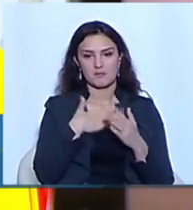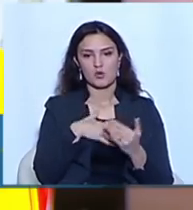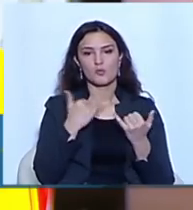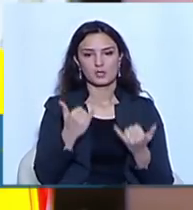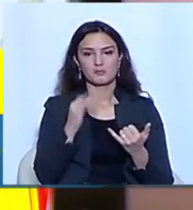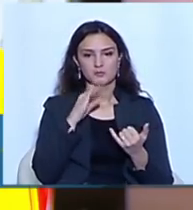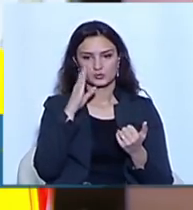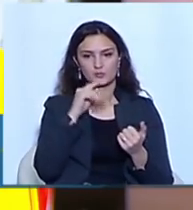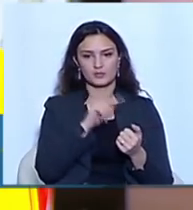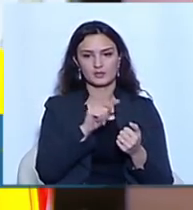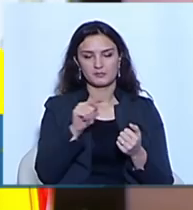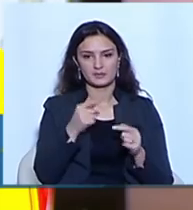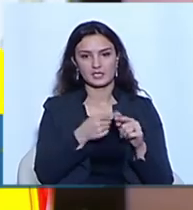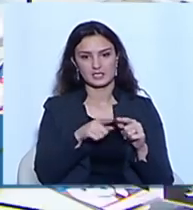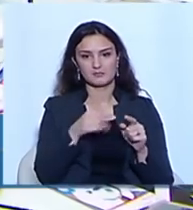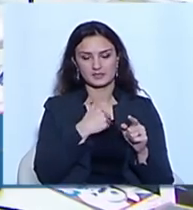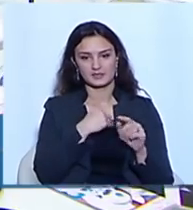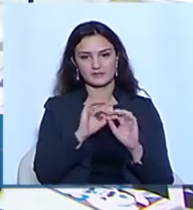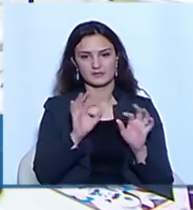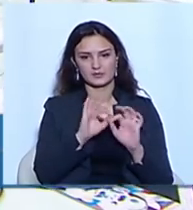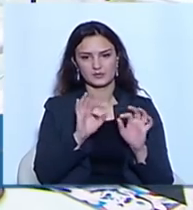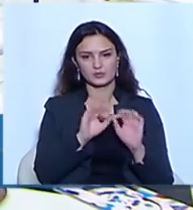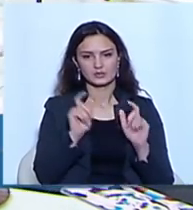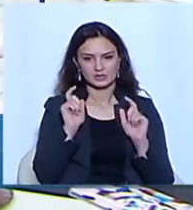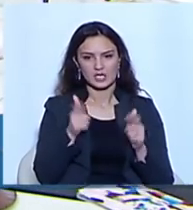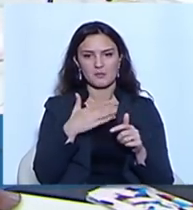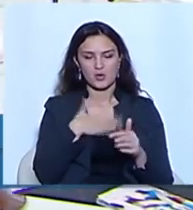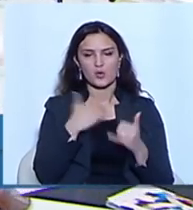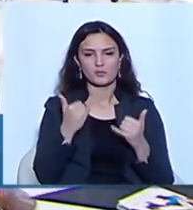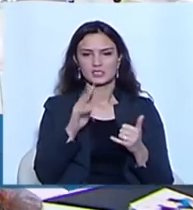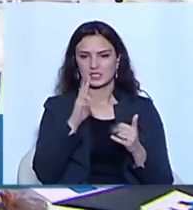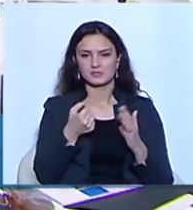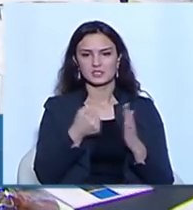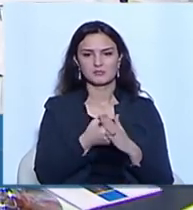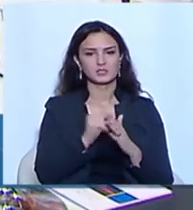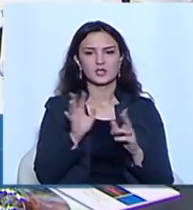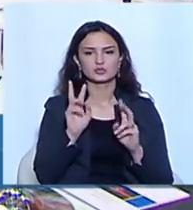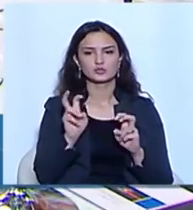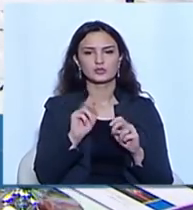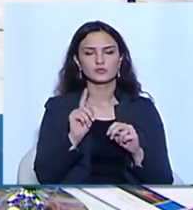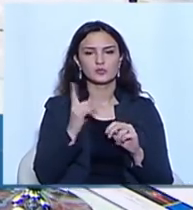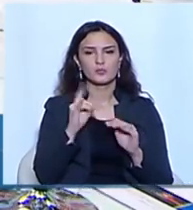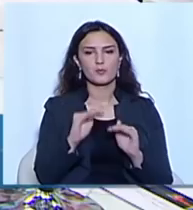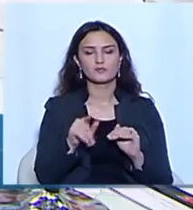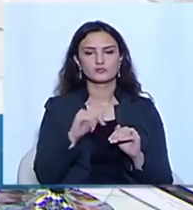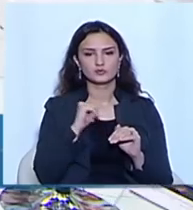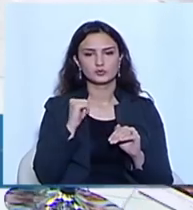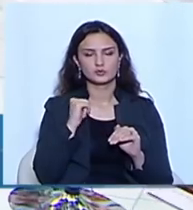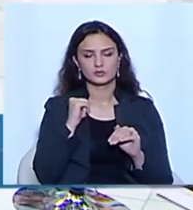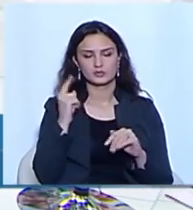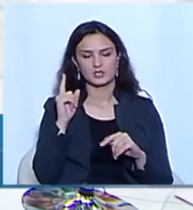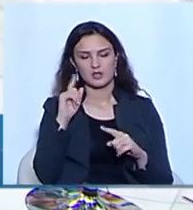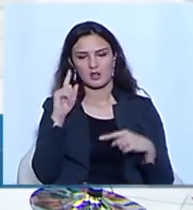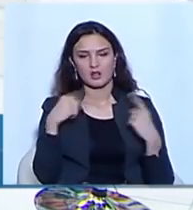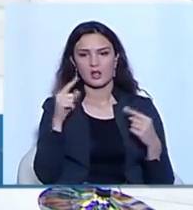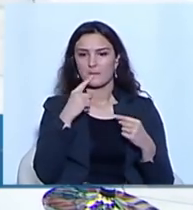აკმაყოფილებენ მშობლები და აი აქ მინდა ხაზე გავუსვა. უპირობოდ აკმაყოფილება სამწლამდე არ ნიშნავს იმას, რომ ბავშვი რო ისტერიკას